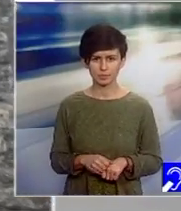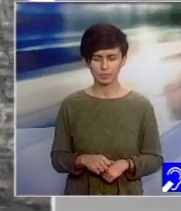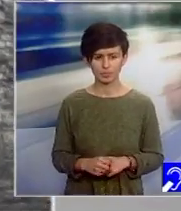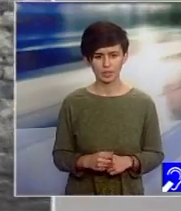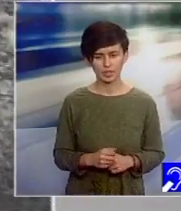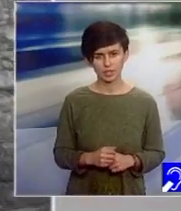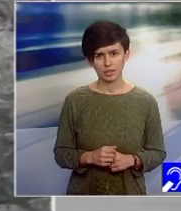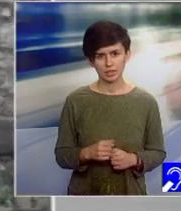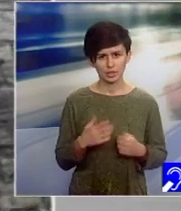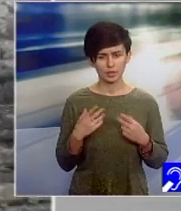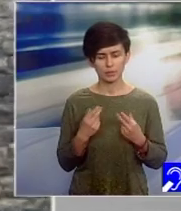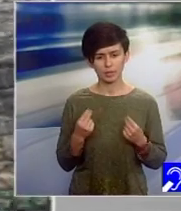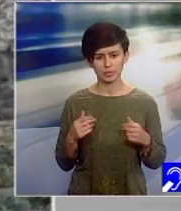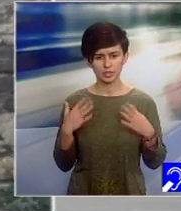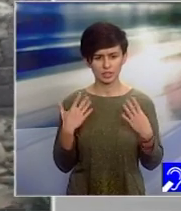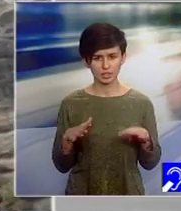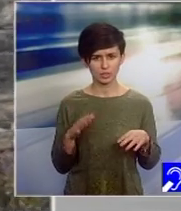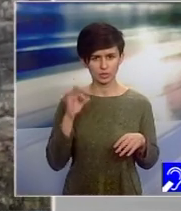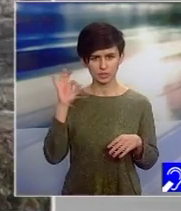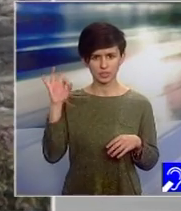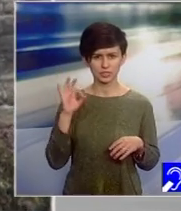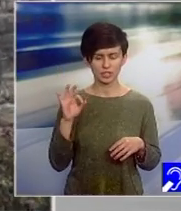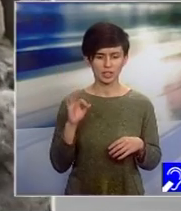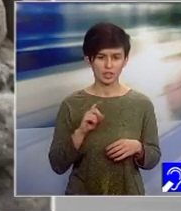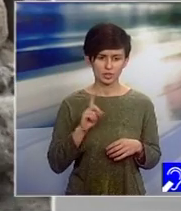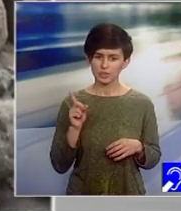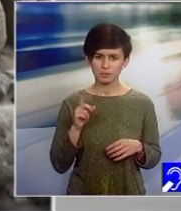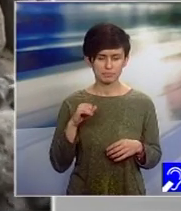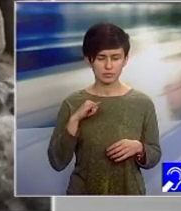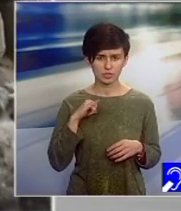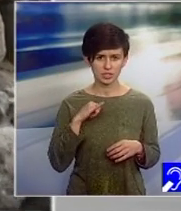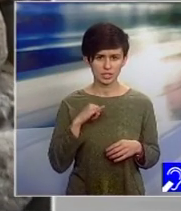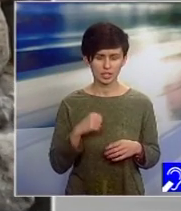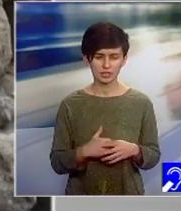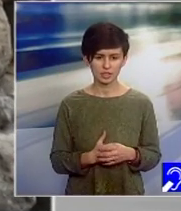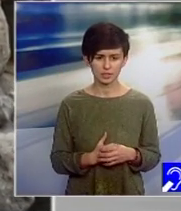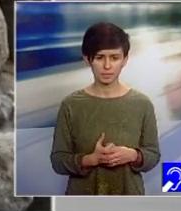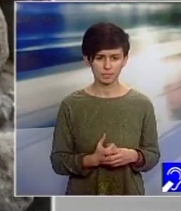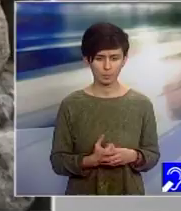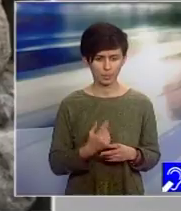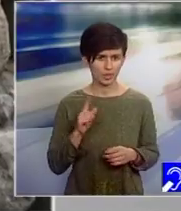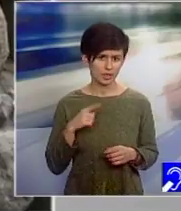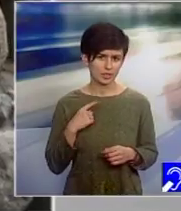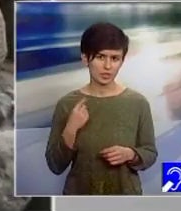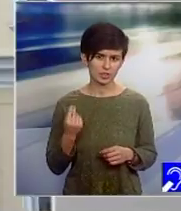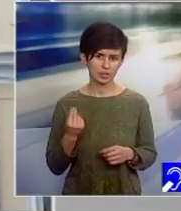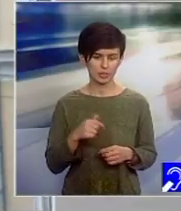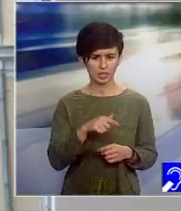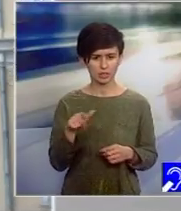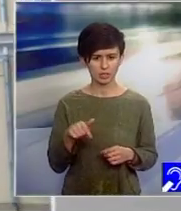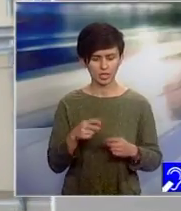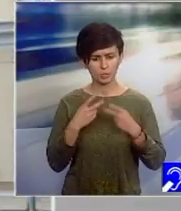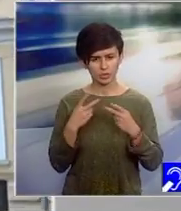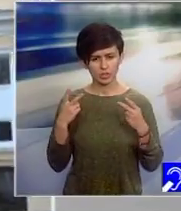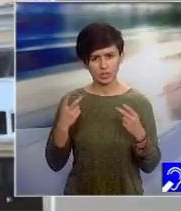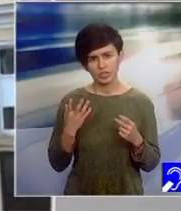fiu peste 90%. Nu interesează, ignoranță. Nu e bine. Noi acum am pus în valoare treaba asta cu